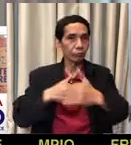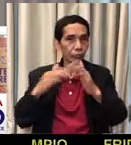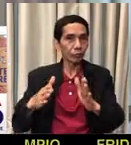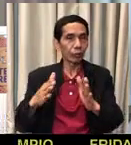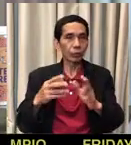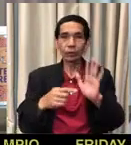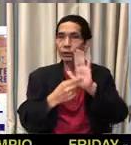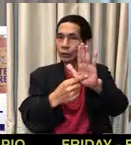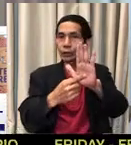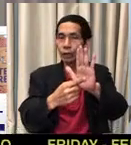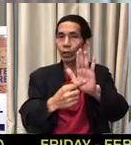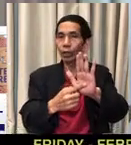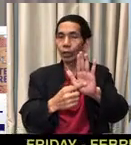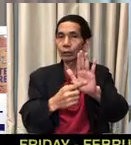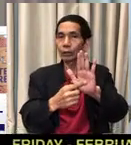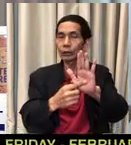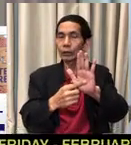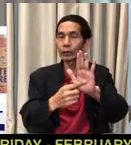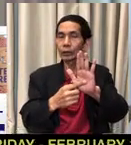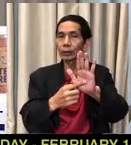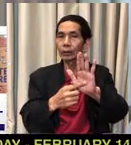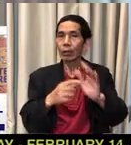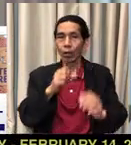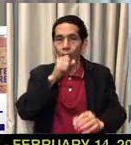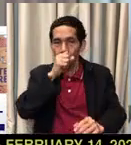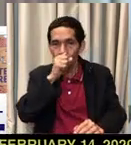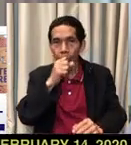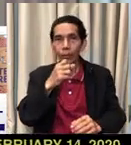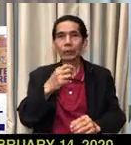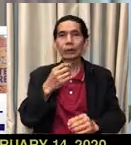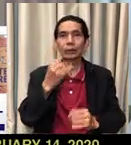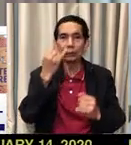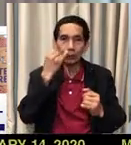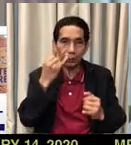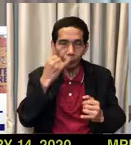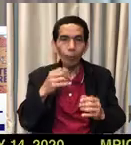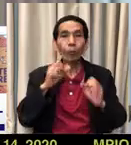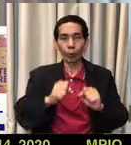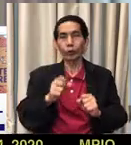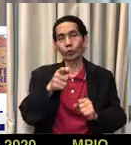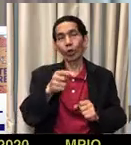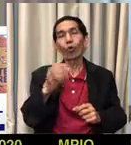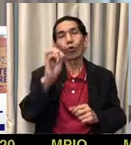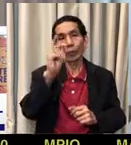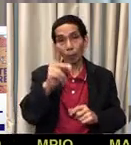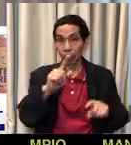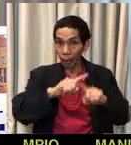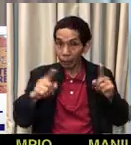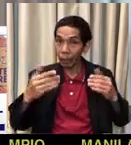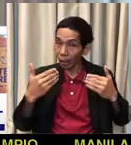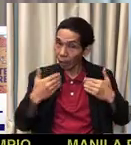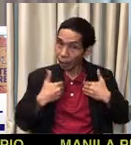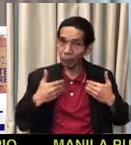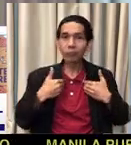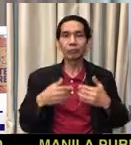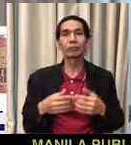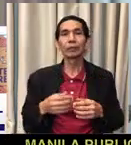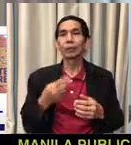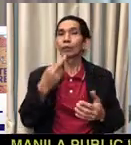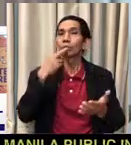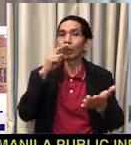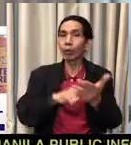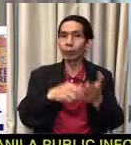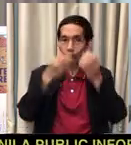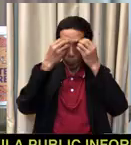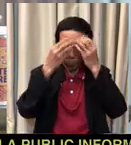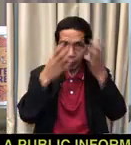kayong pinakitang simptomas, kagaya po ng ubo, sipon at lagnat, okay po kayo. Pero kapag kayo po ay